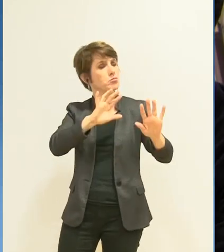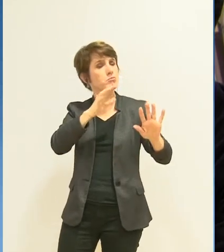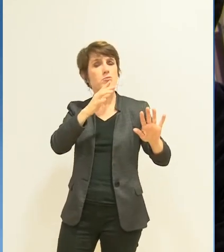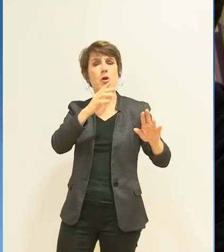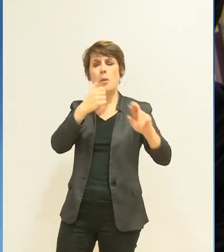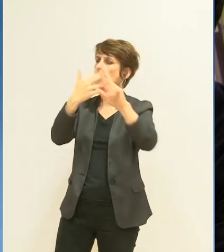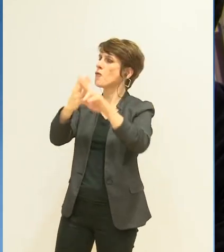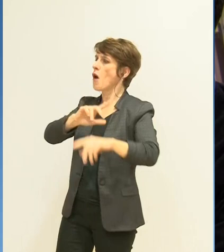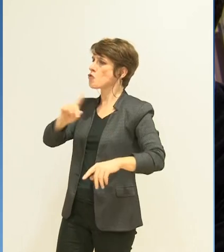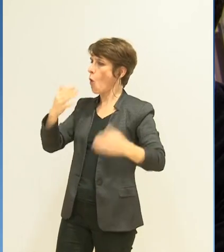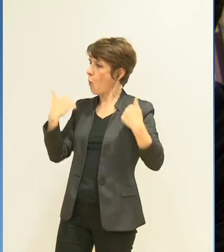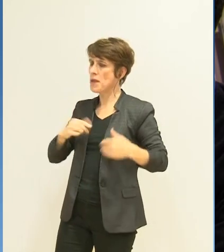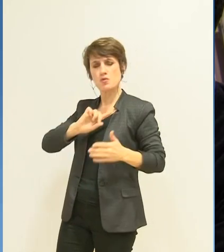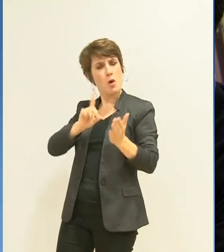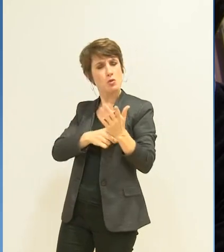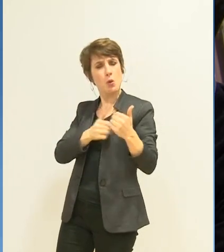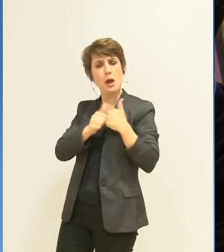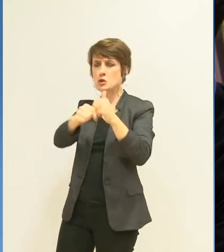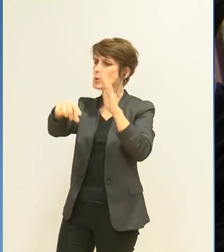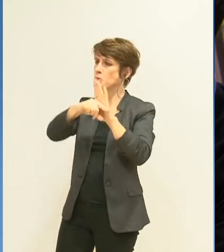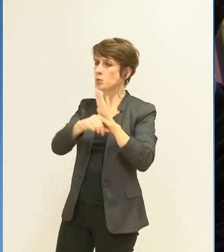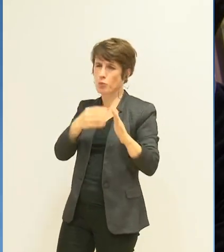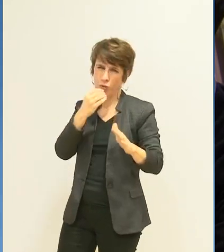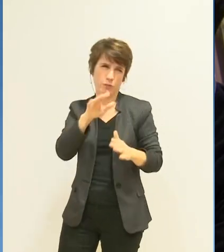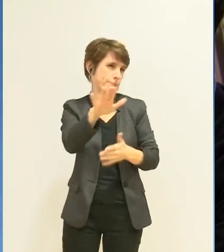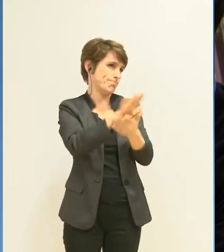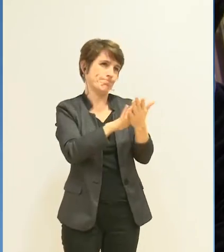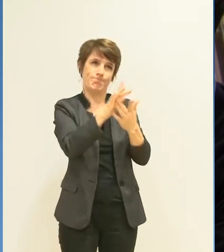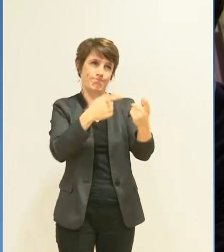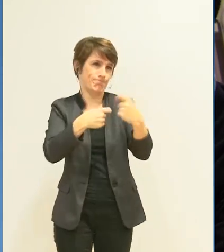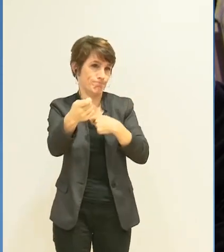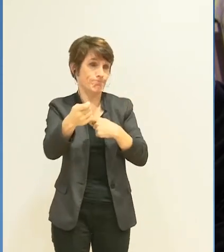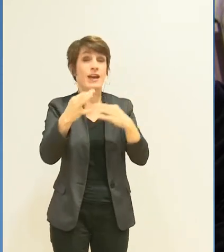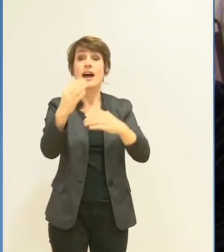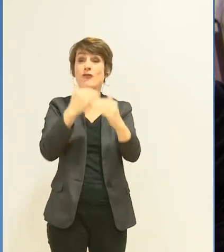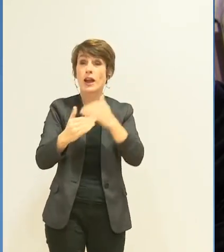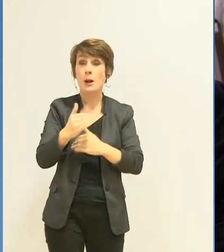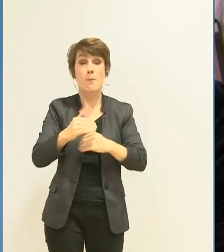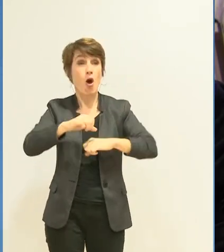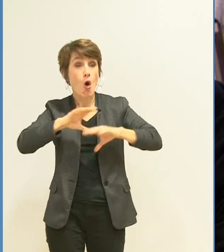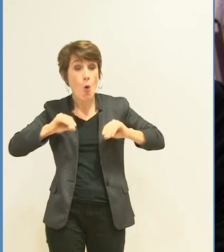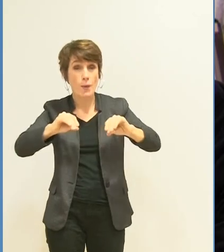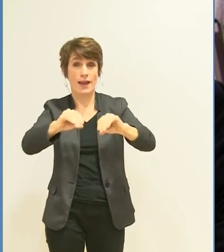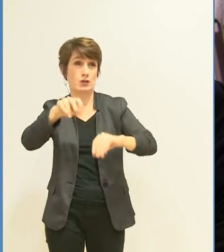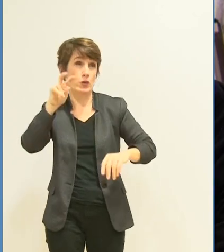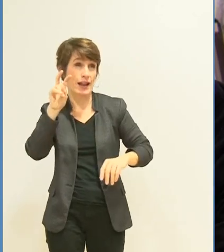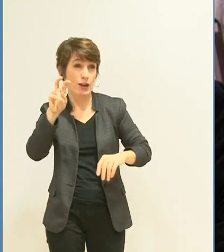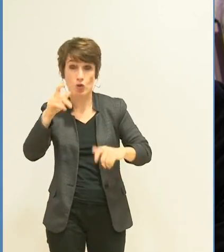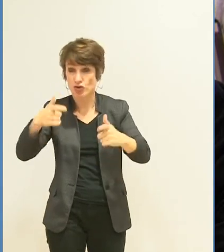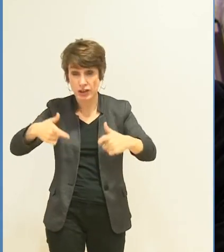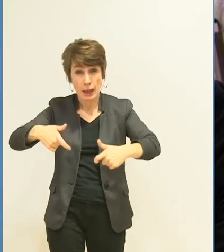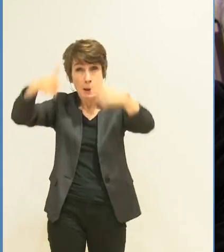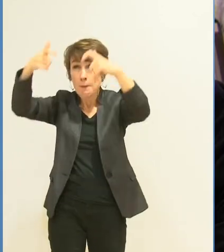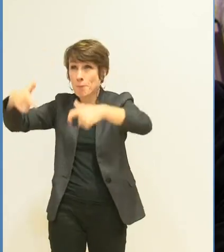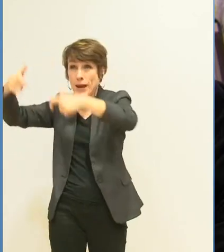cause selon le plan opérationnel donc écologique ce parti pris de destruction du bâti à